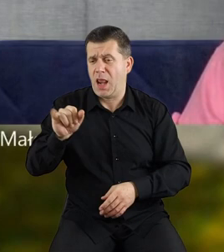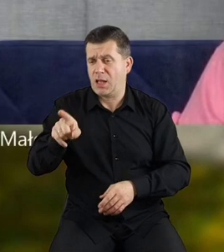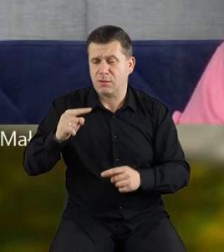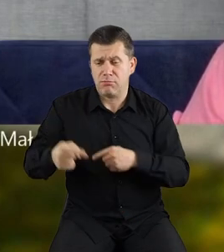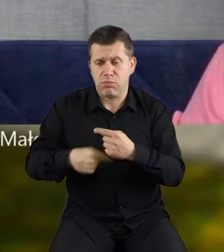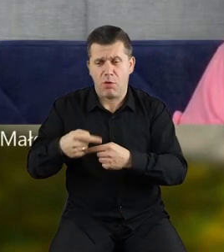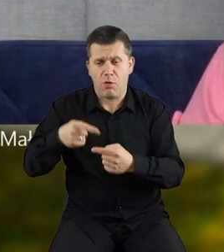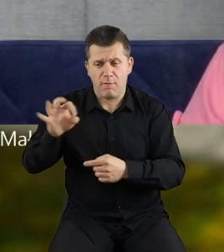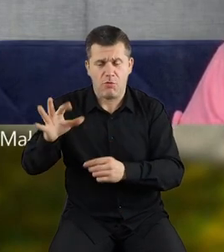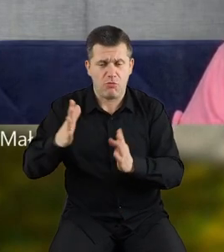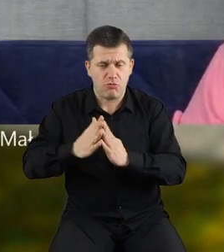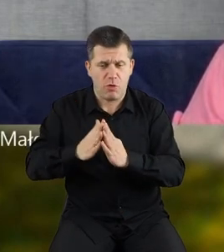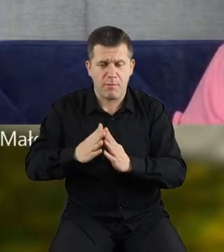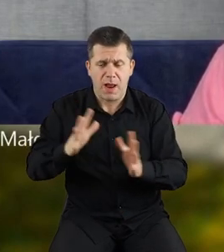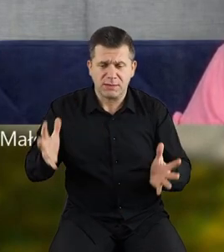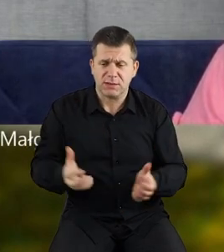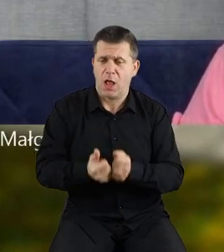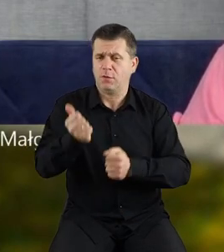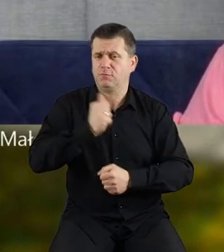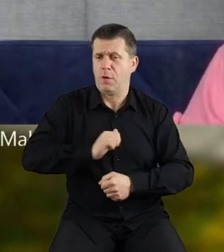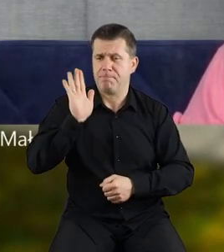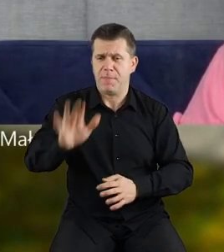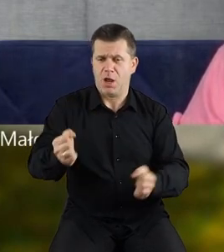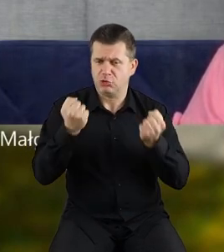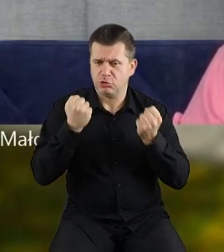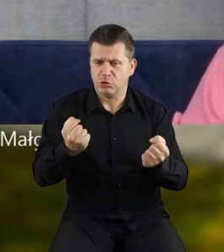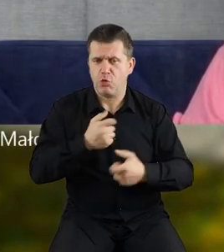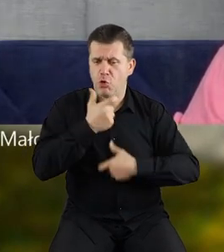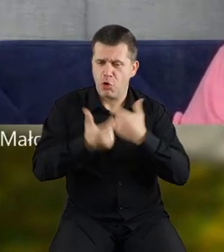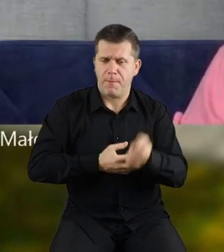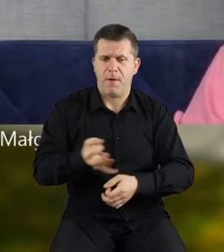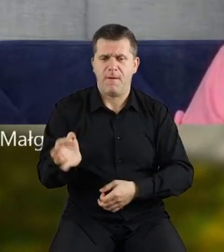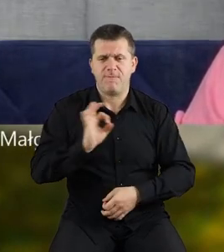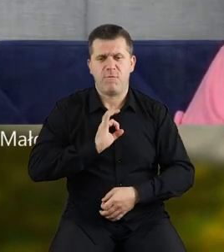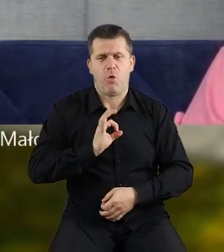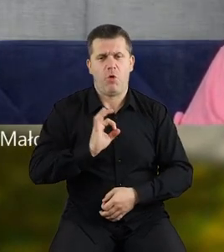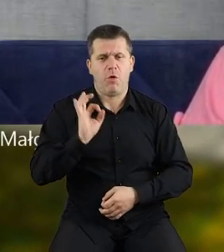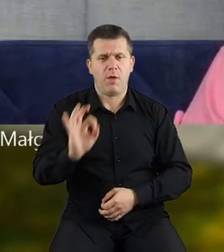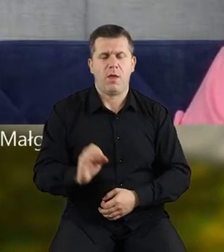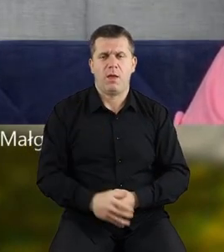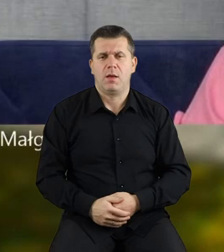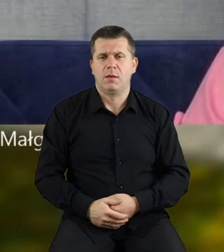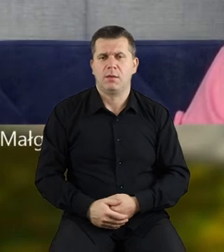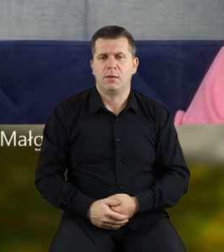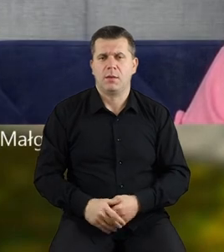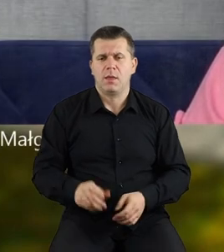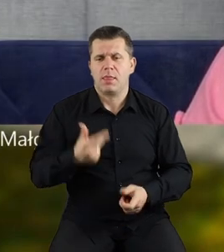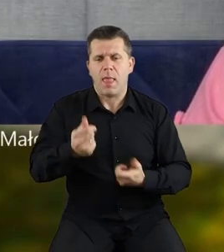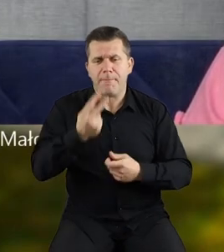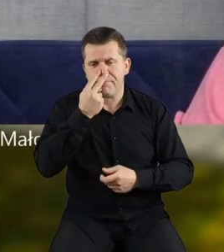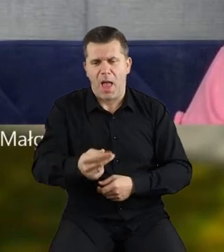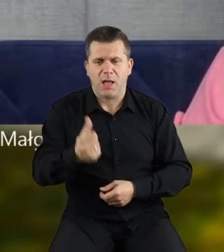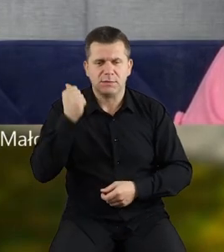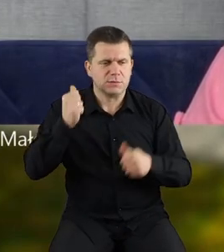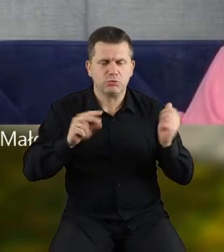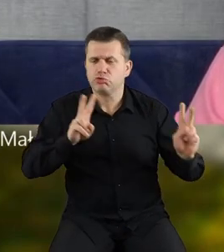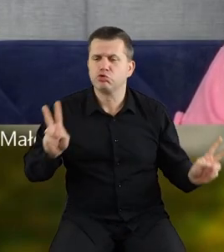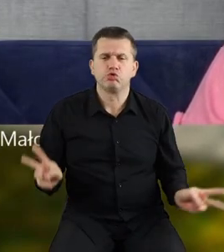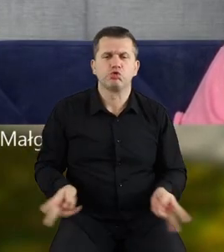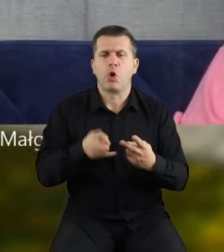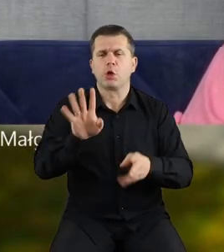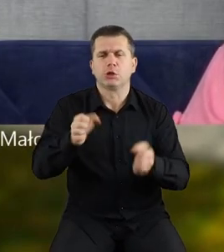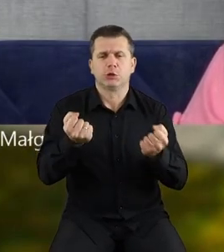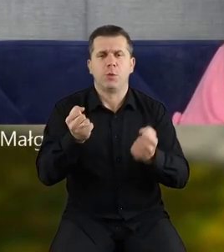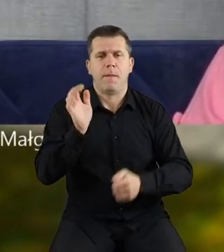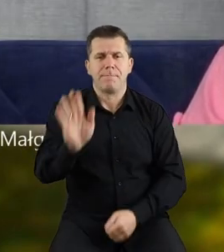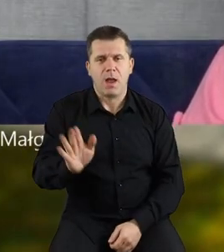że Teresa pochodzi z takiego domu, to znajduje w sobie siłę, żeby robić swoje, tak po prostu robić swoje i nie oglądać się. Skąd